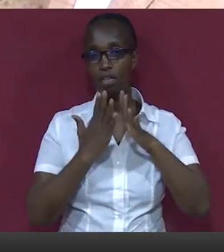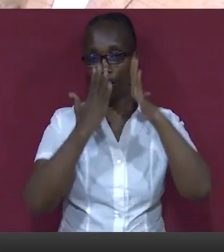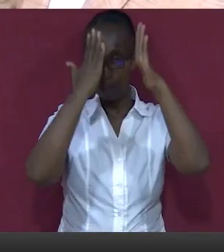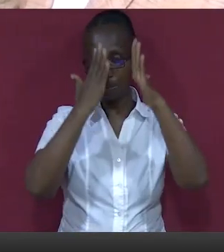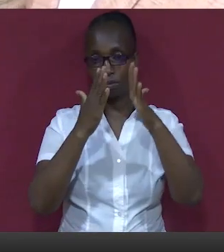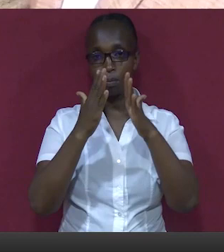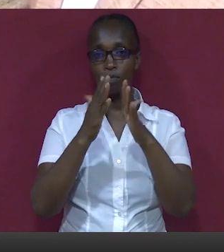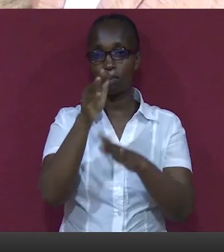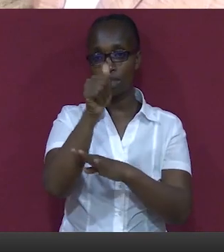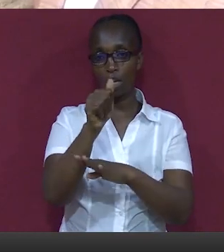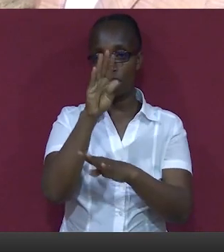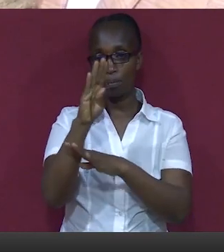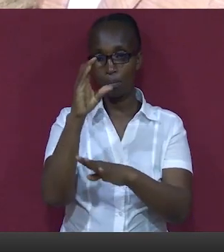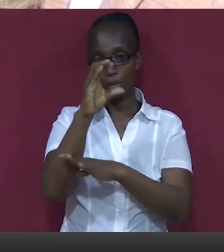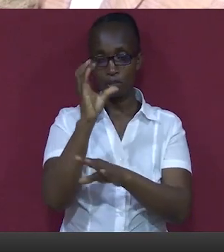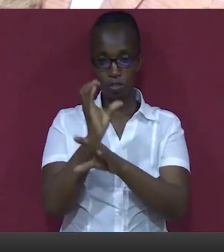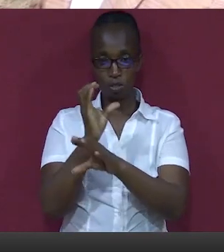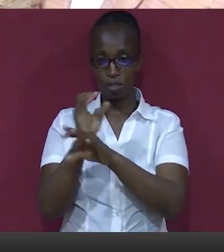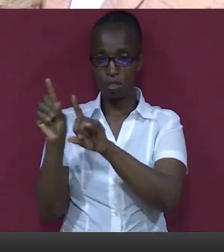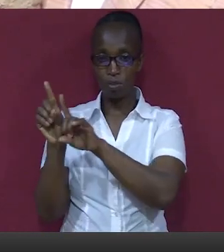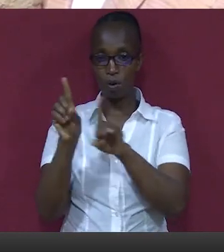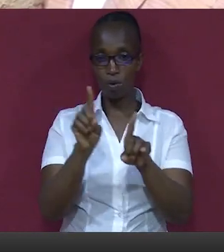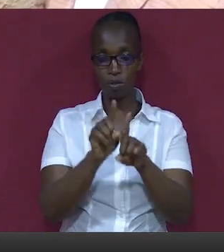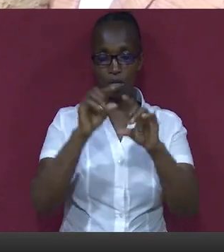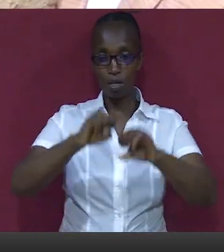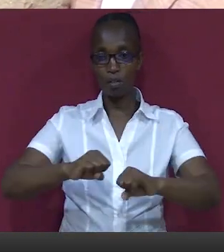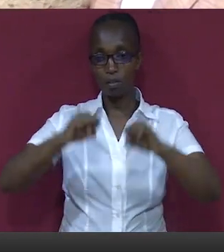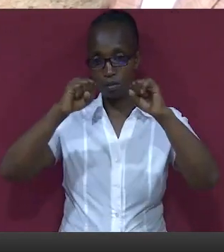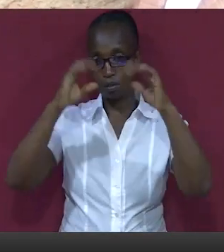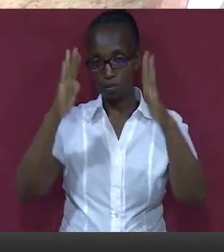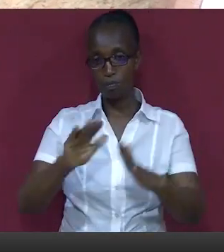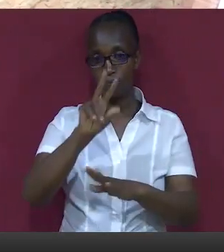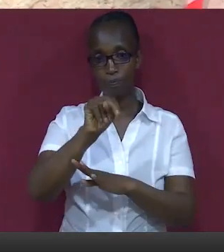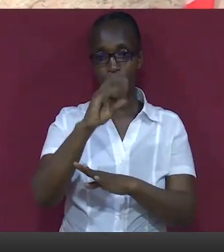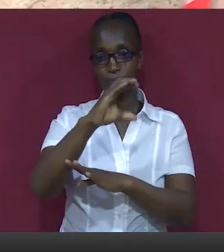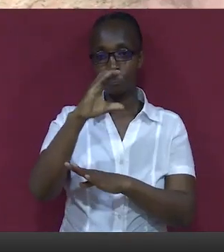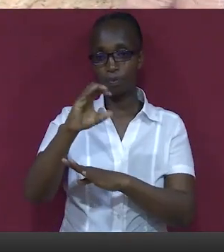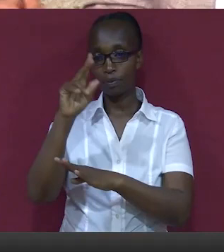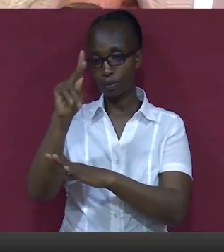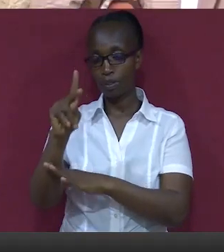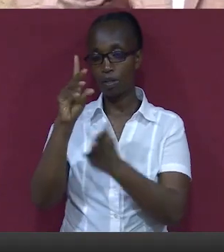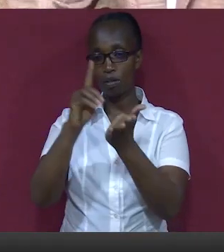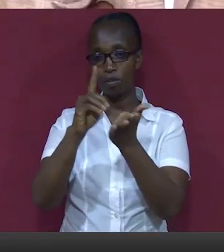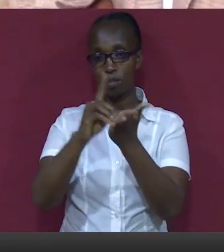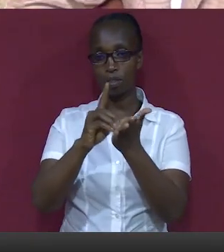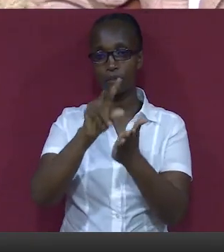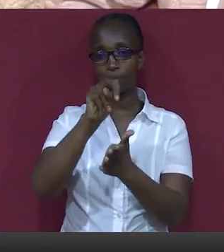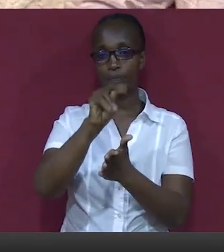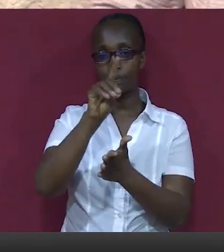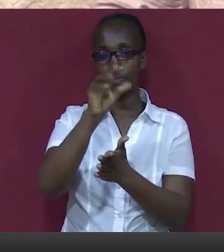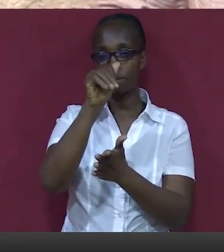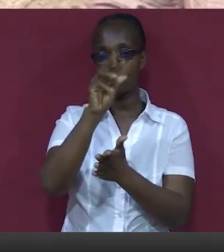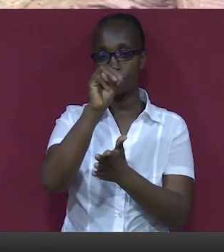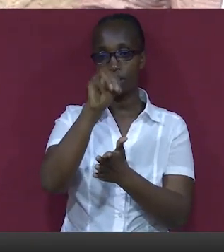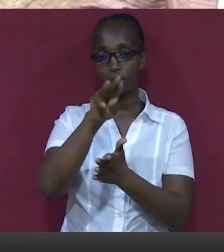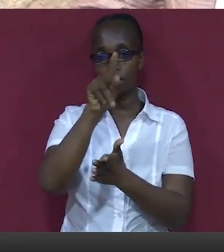Akiongoza hafla hiyo, askofu mkuu wa kanisa la Africa Brotherhood aliye pia mwenyekiti wa baraza la kitaifa la makanisa